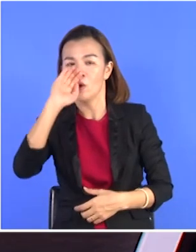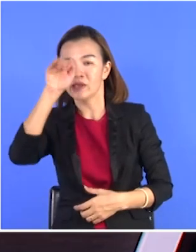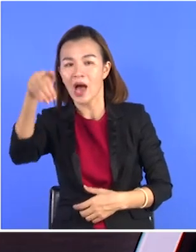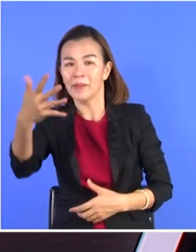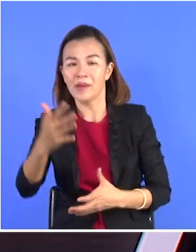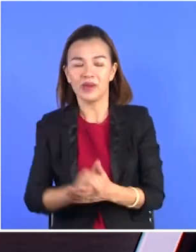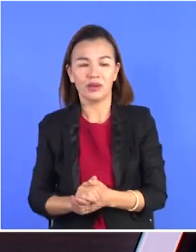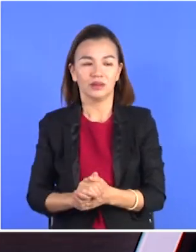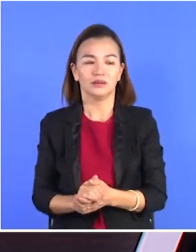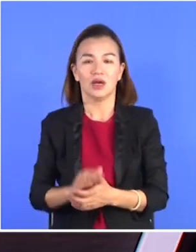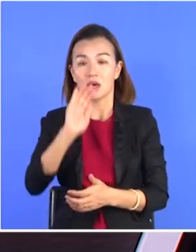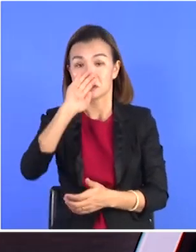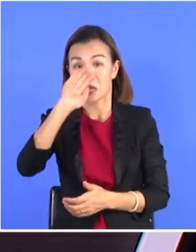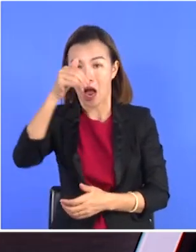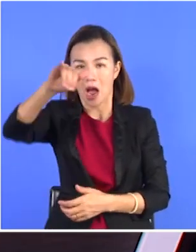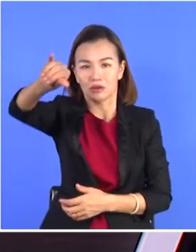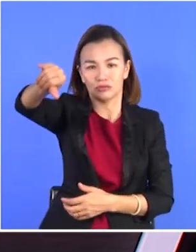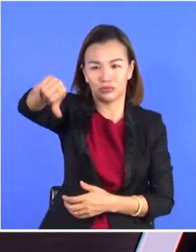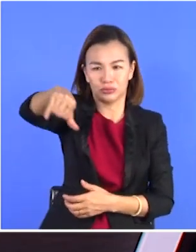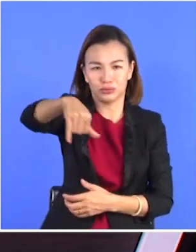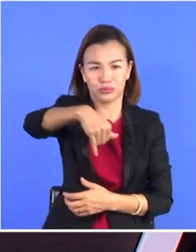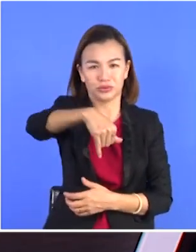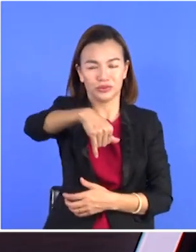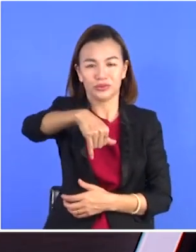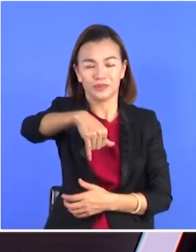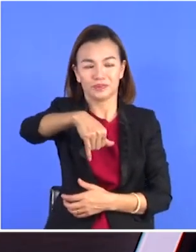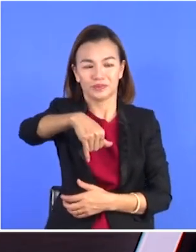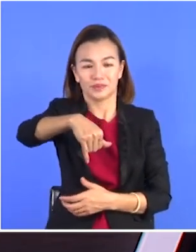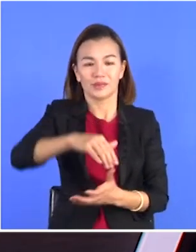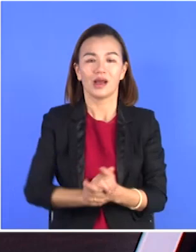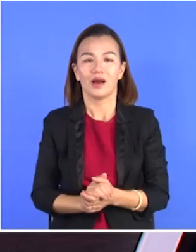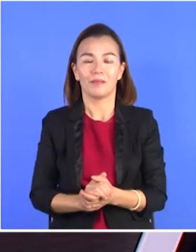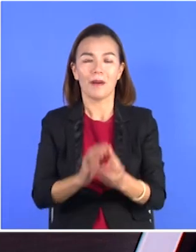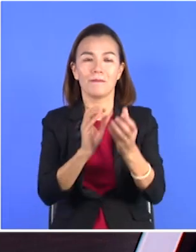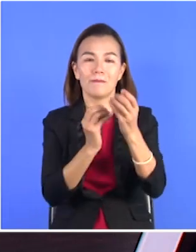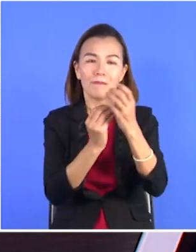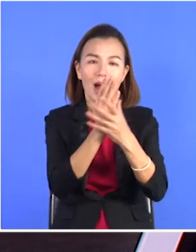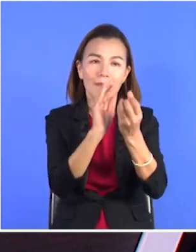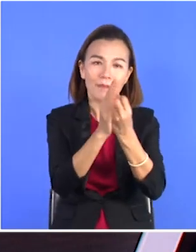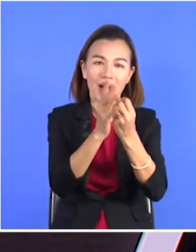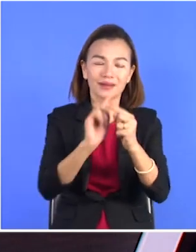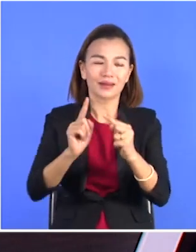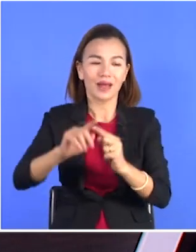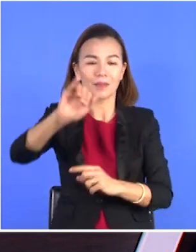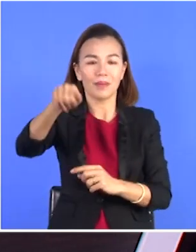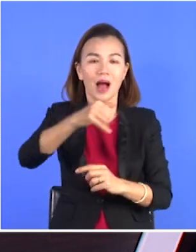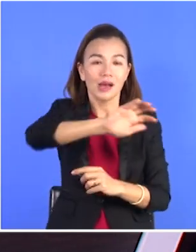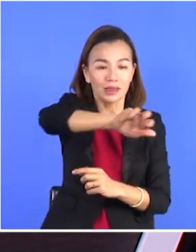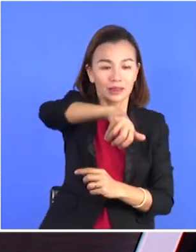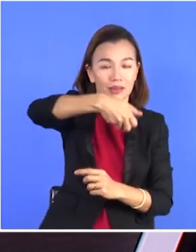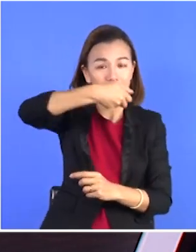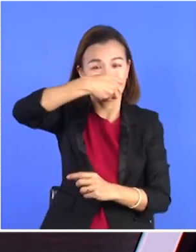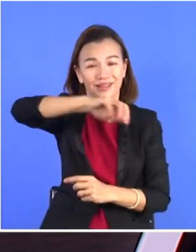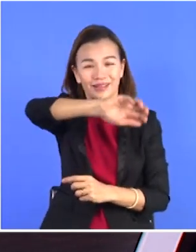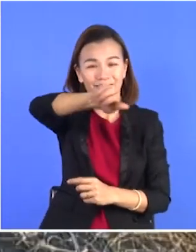ใช้โอกาสนี้เนี่ยมาเลยฮะเออบุกมากินพืชผลอ่าทางการเกษตรของชาวบ้านเสียหายนะนี่นะครับเป็นภาพ